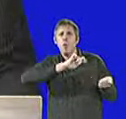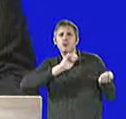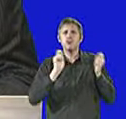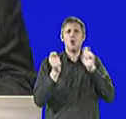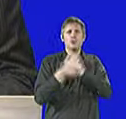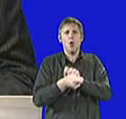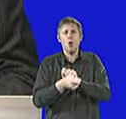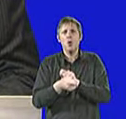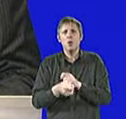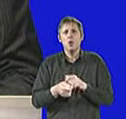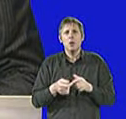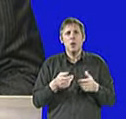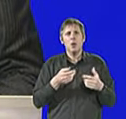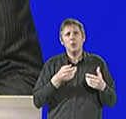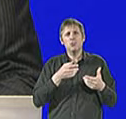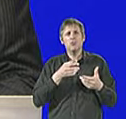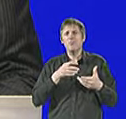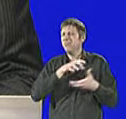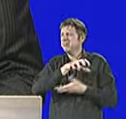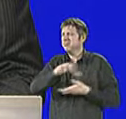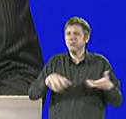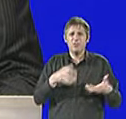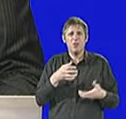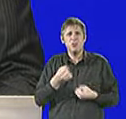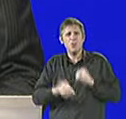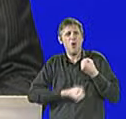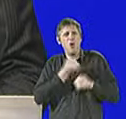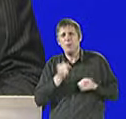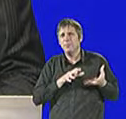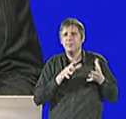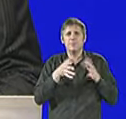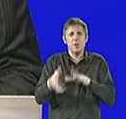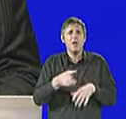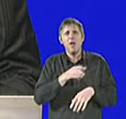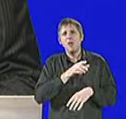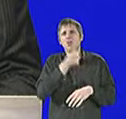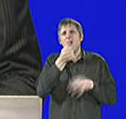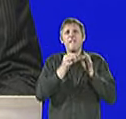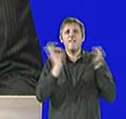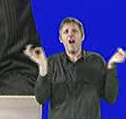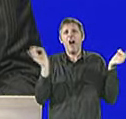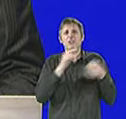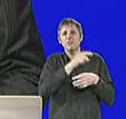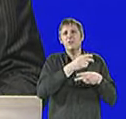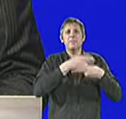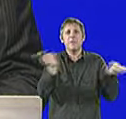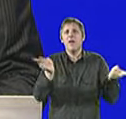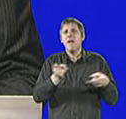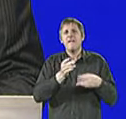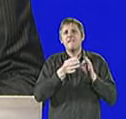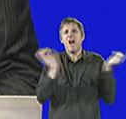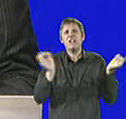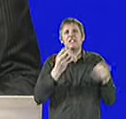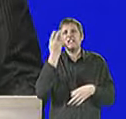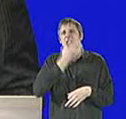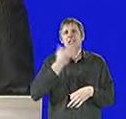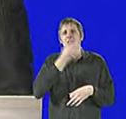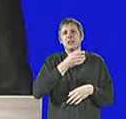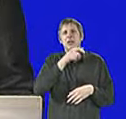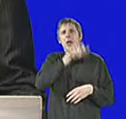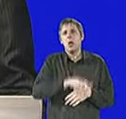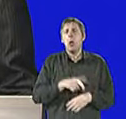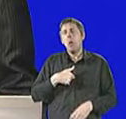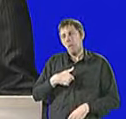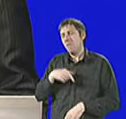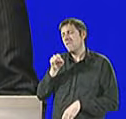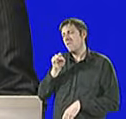le savez, dans tant de douleurs, ne trouvait rien d'autre à dire que cette phrase, à mes yeux, sinistre. C'était